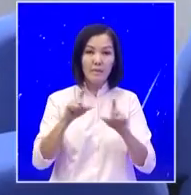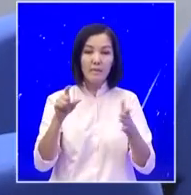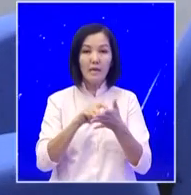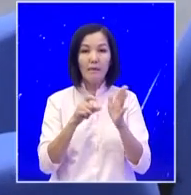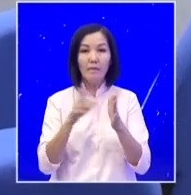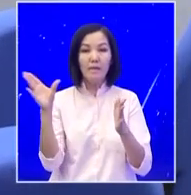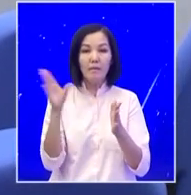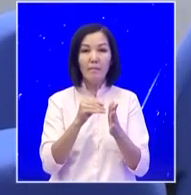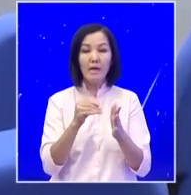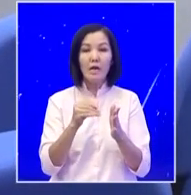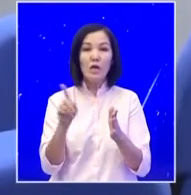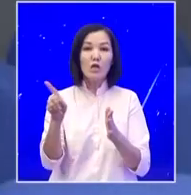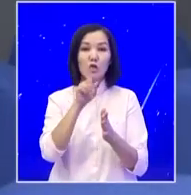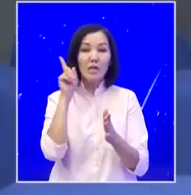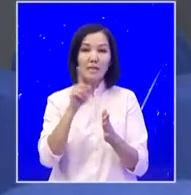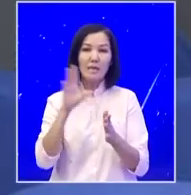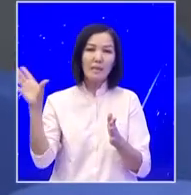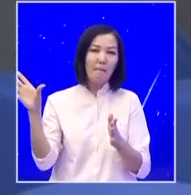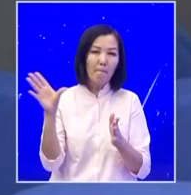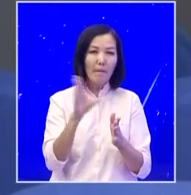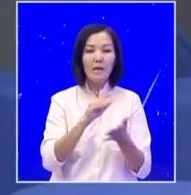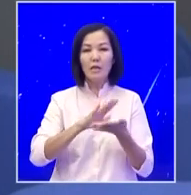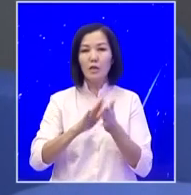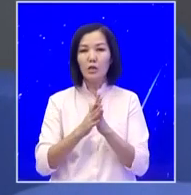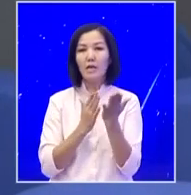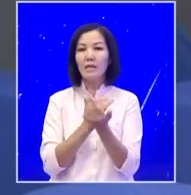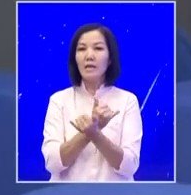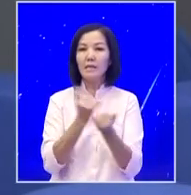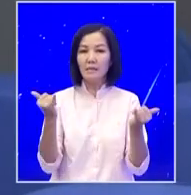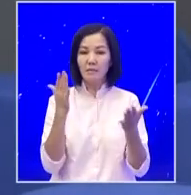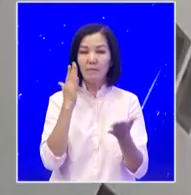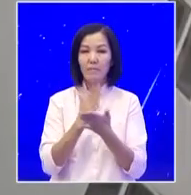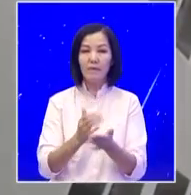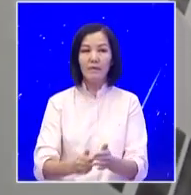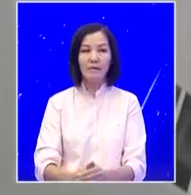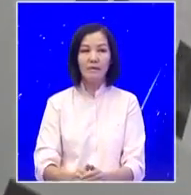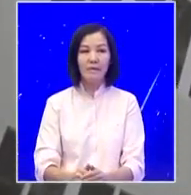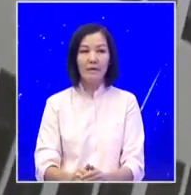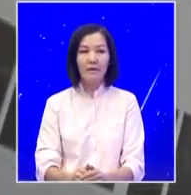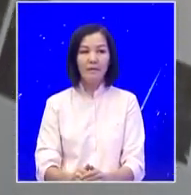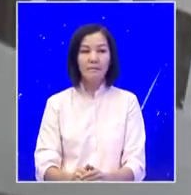Қысқасы, білімге құштар жасқа іздегеннің бәрі бар, жайлы, қолайлы болмақ.